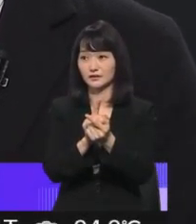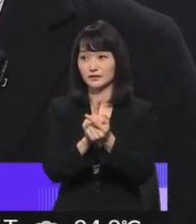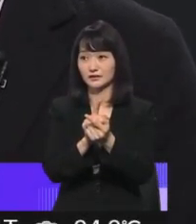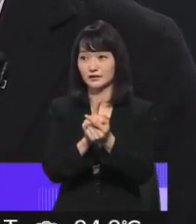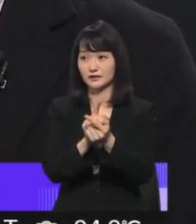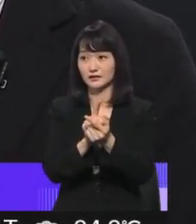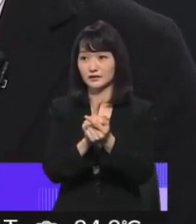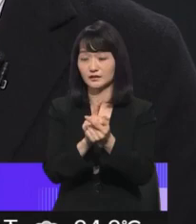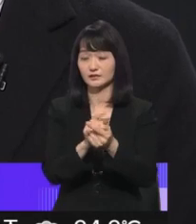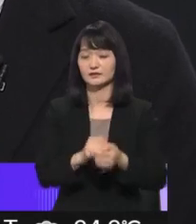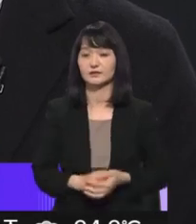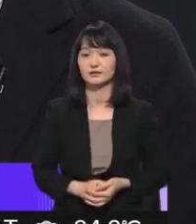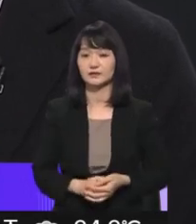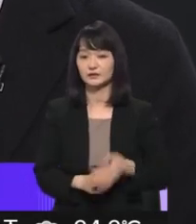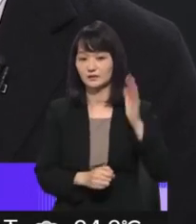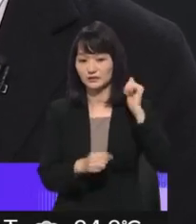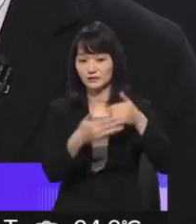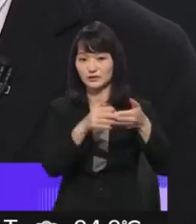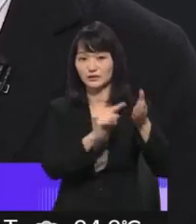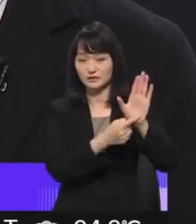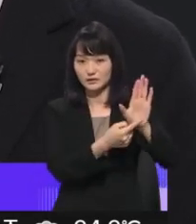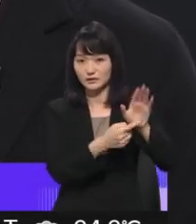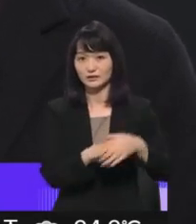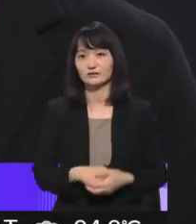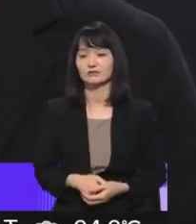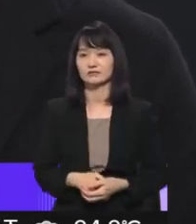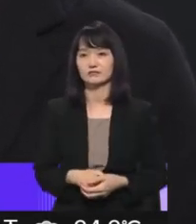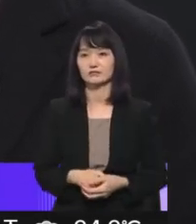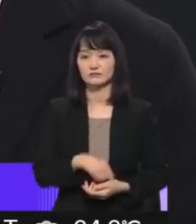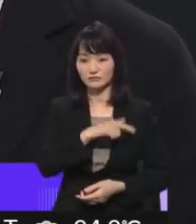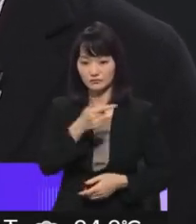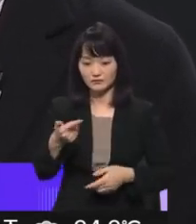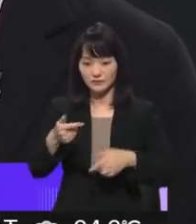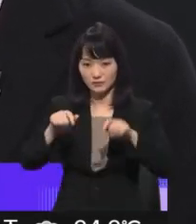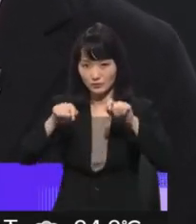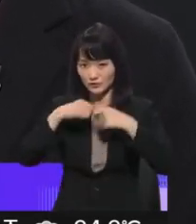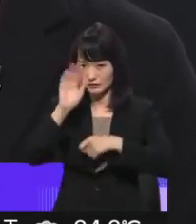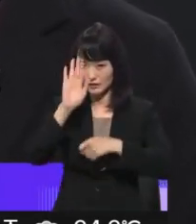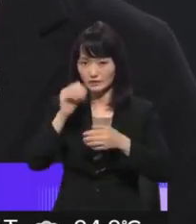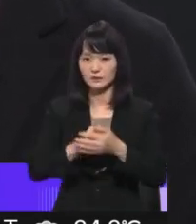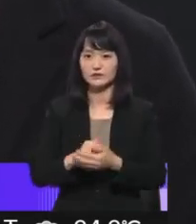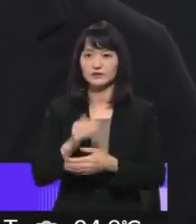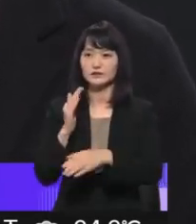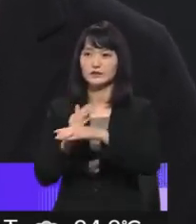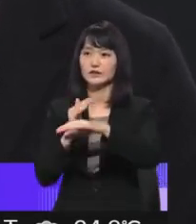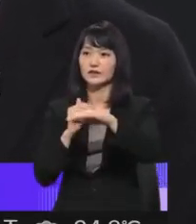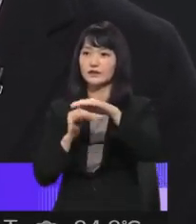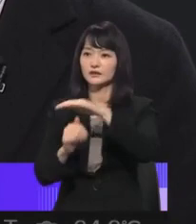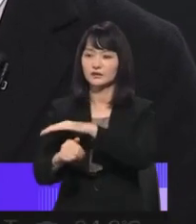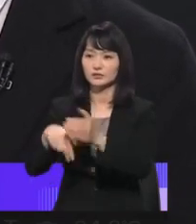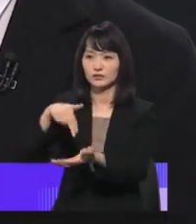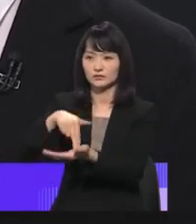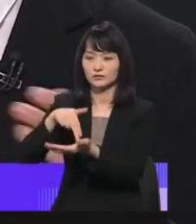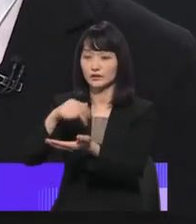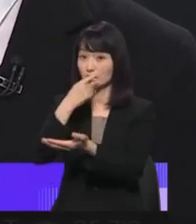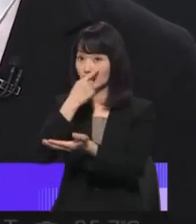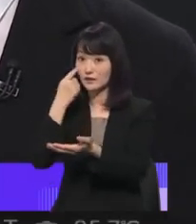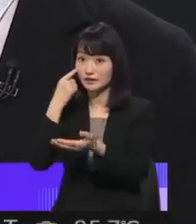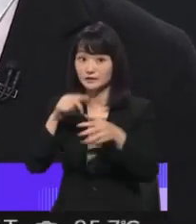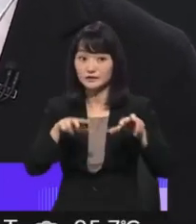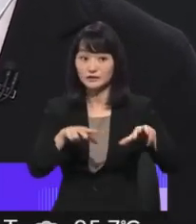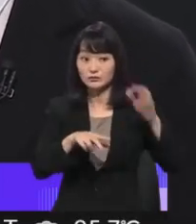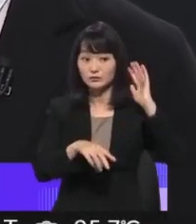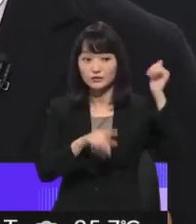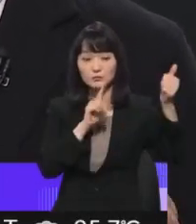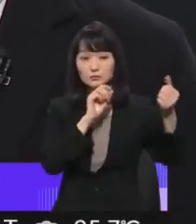만찬 하지 않았다고 만남 자체를 거부해 고 당 대표실 확인 해 줬잖아 요 언제 이거 어제 뉴스 인데 가 지그 대통령의 말씀을 악할